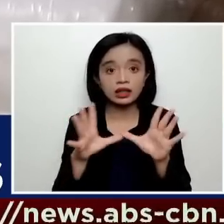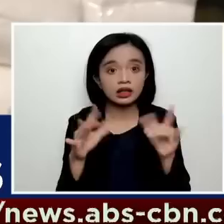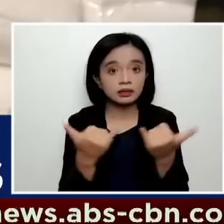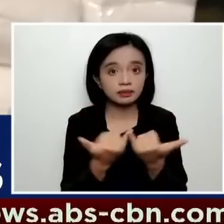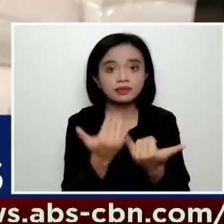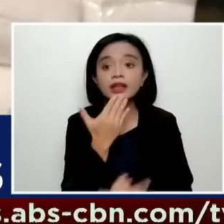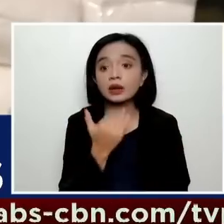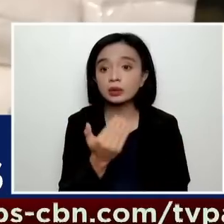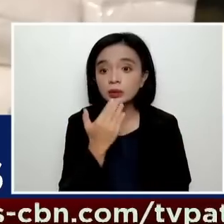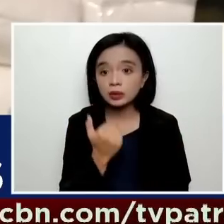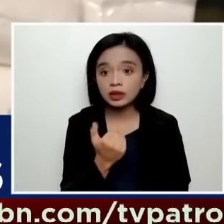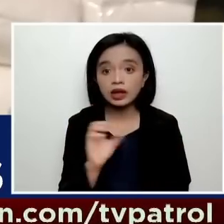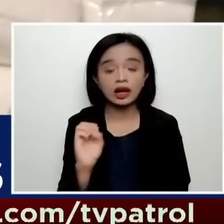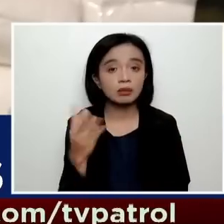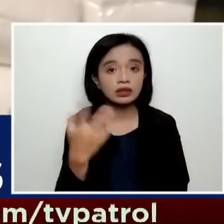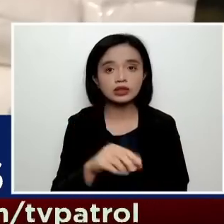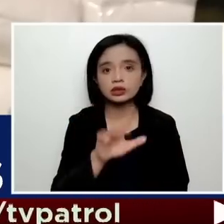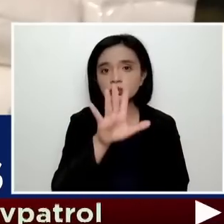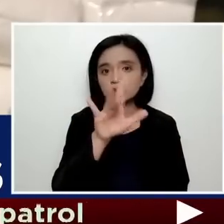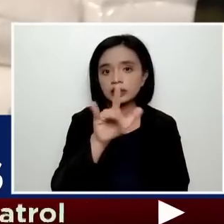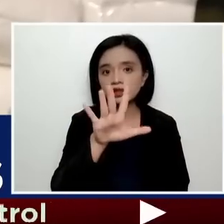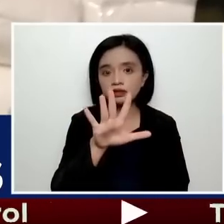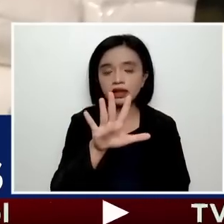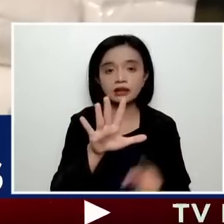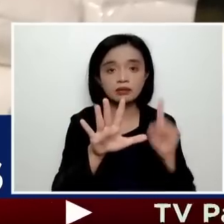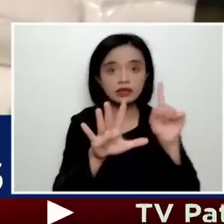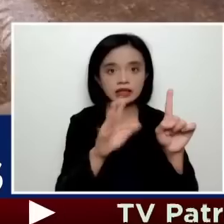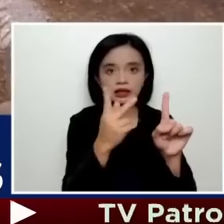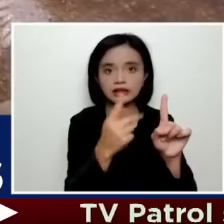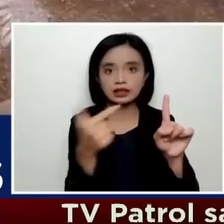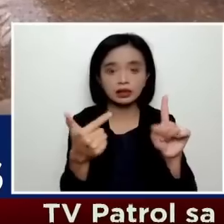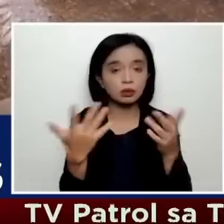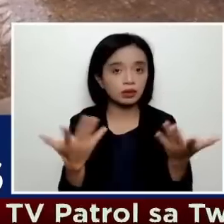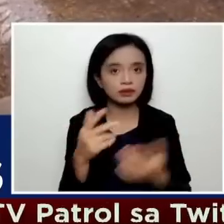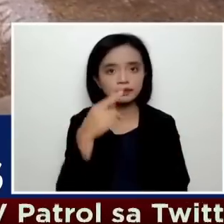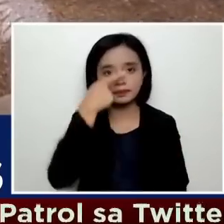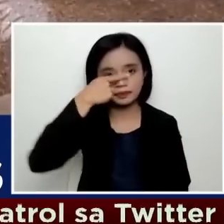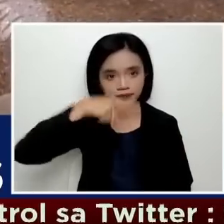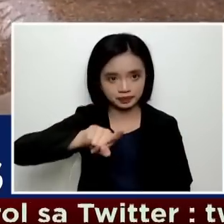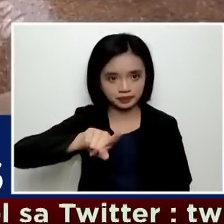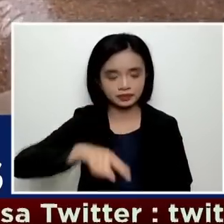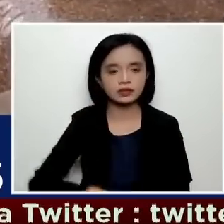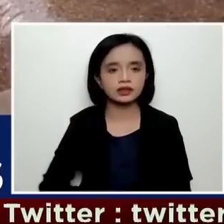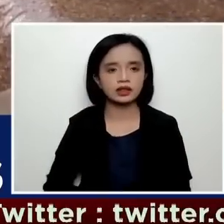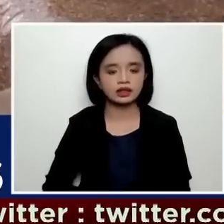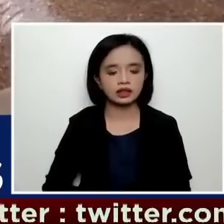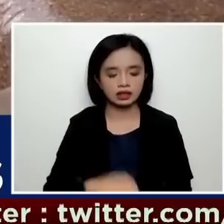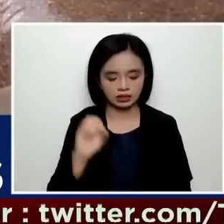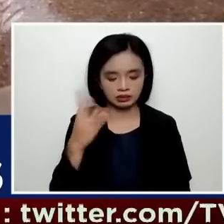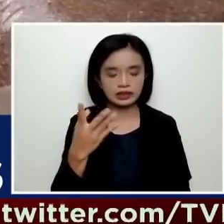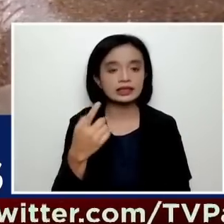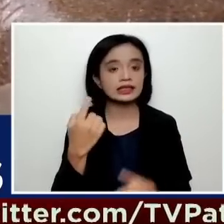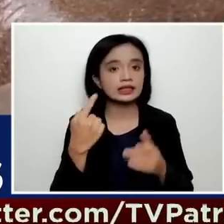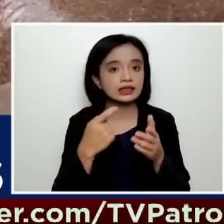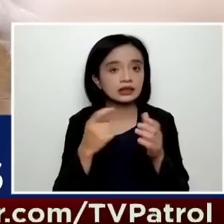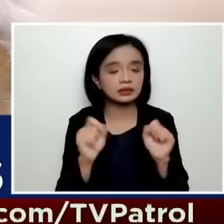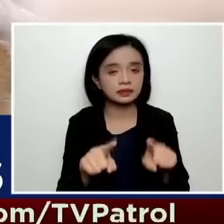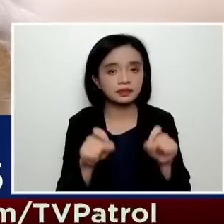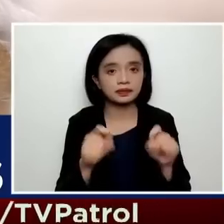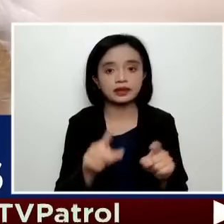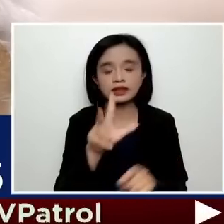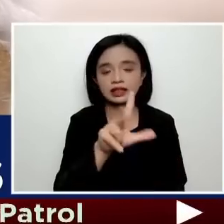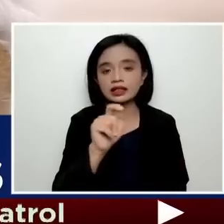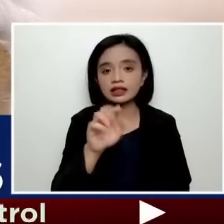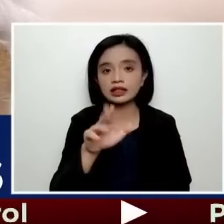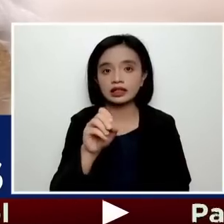asukal sa halagang 25 pesos kada kilo sa Thailand. Pero binebentahan sila ng asukal ng tatlong trader